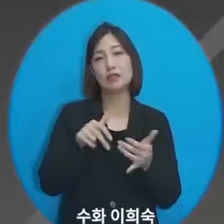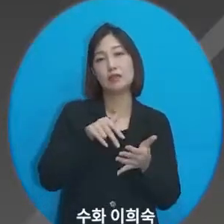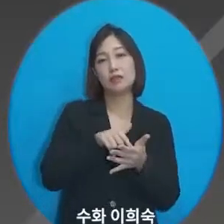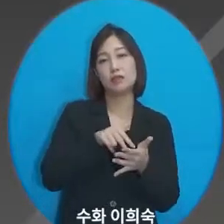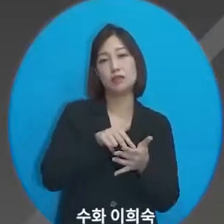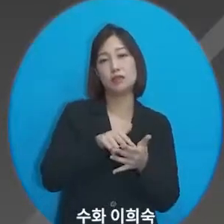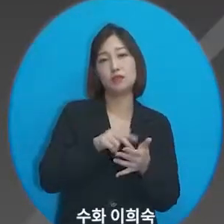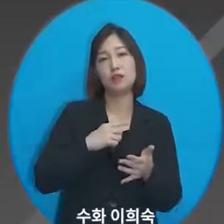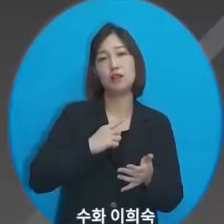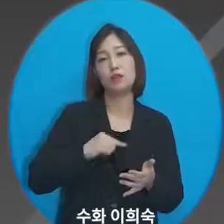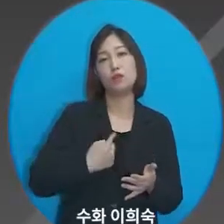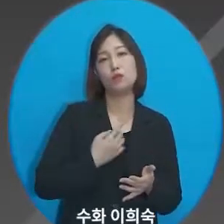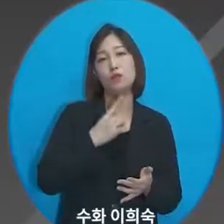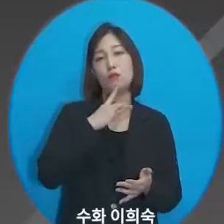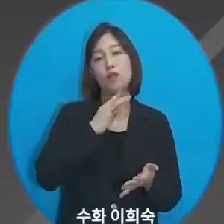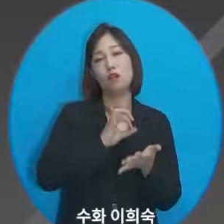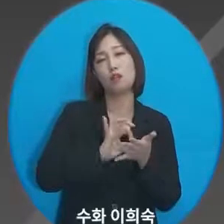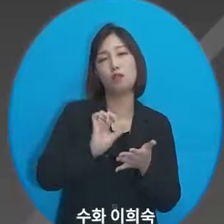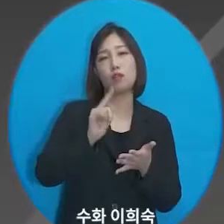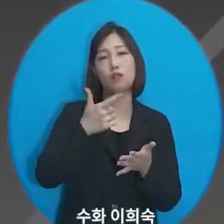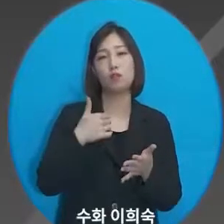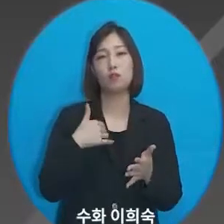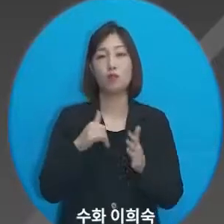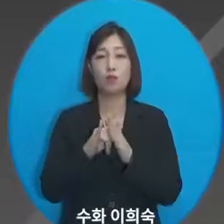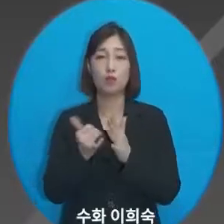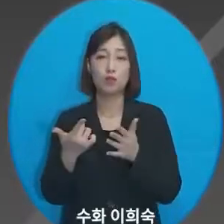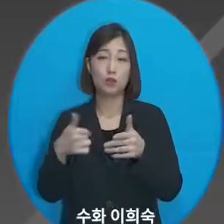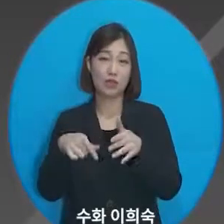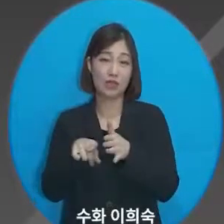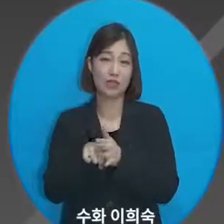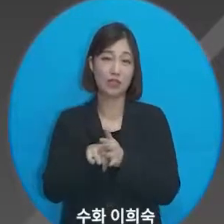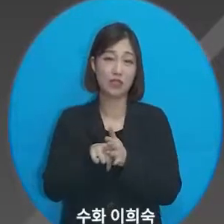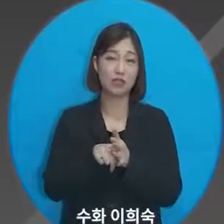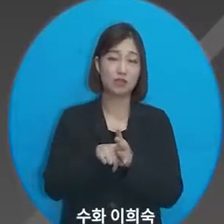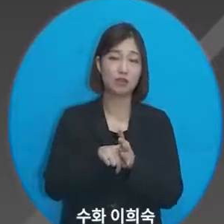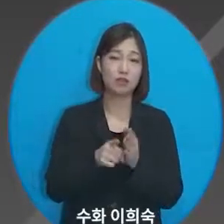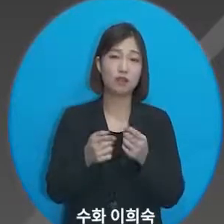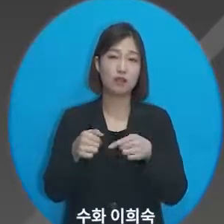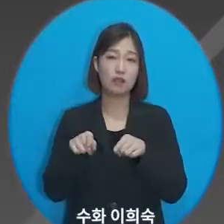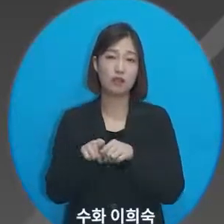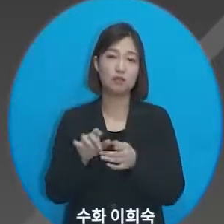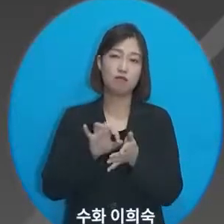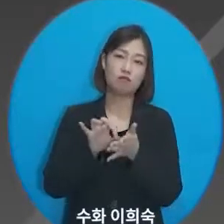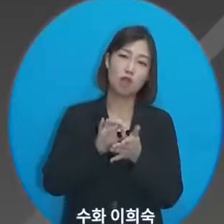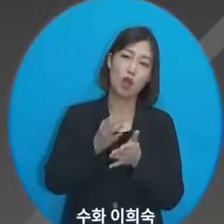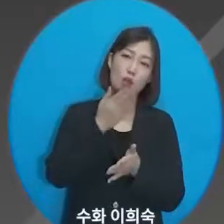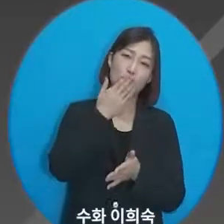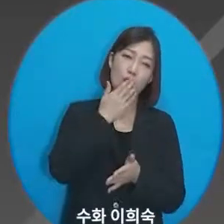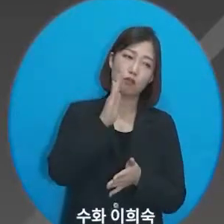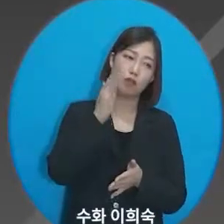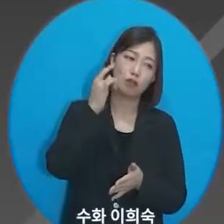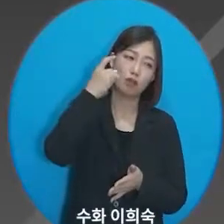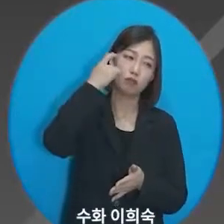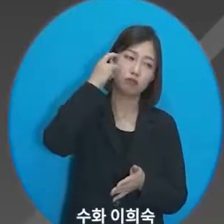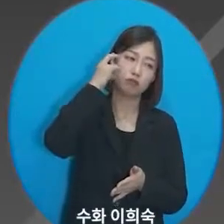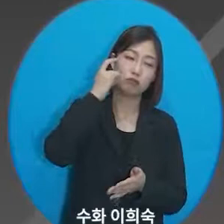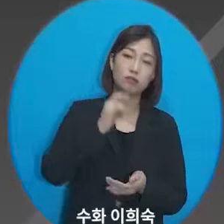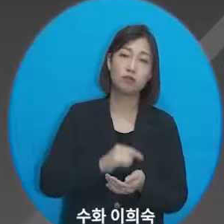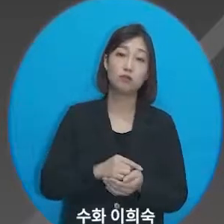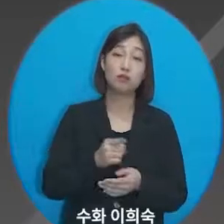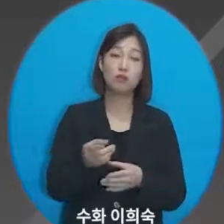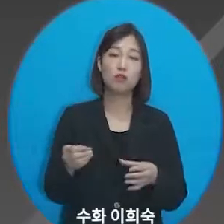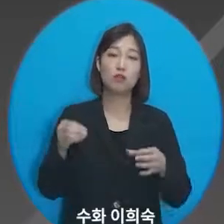수 있는 부분을 만들고 여기는 이렇게 하겠다라는 정책을 발표하는 것, 이것이야말로 아주